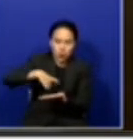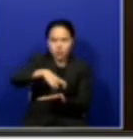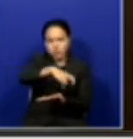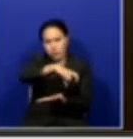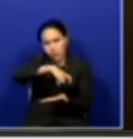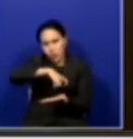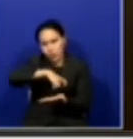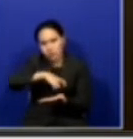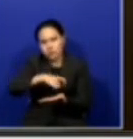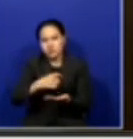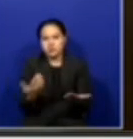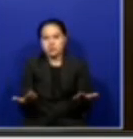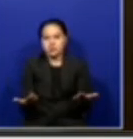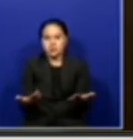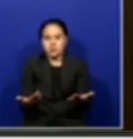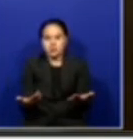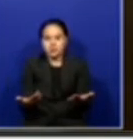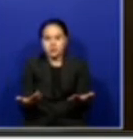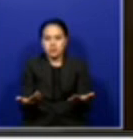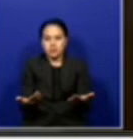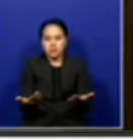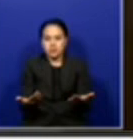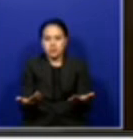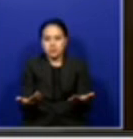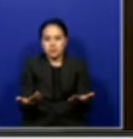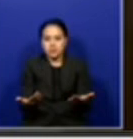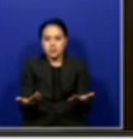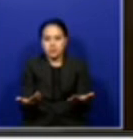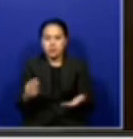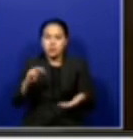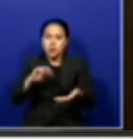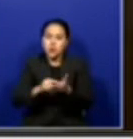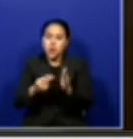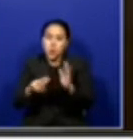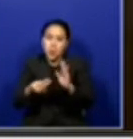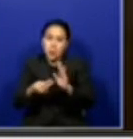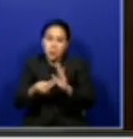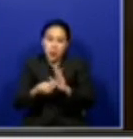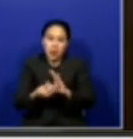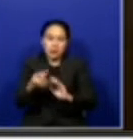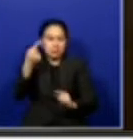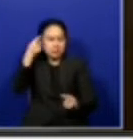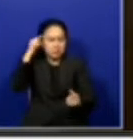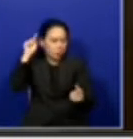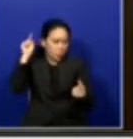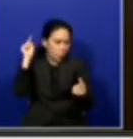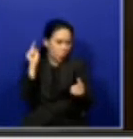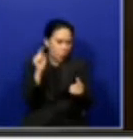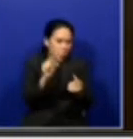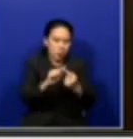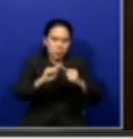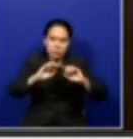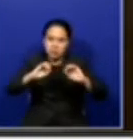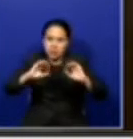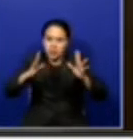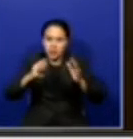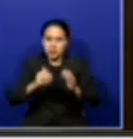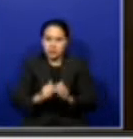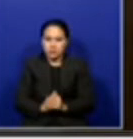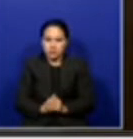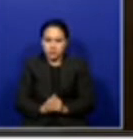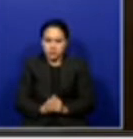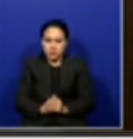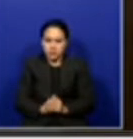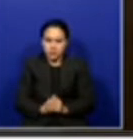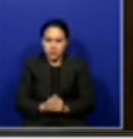ไว้มันบ่งบอกถึงการไม่มีวิสัยทัศน์การ